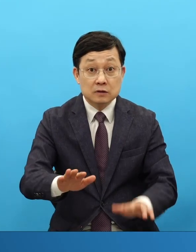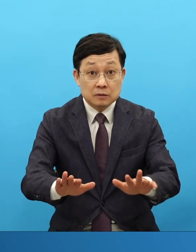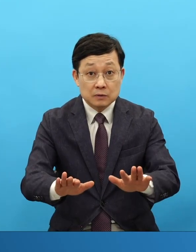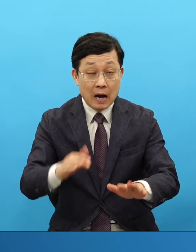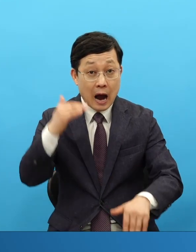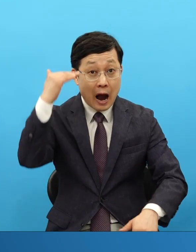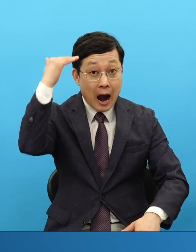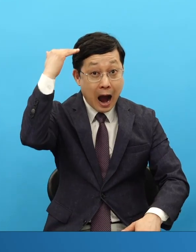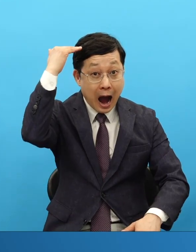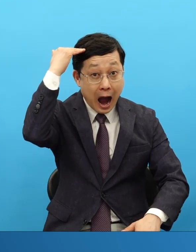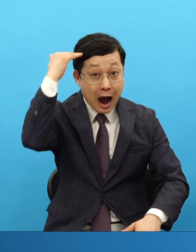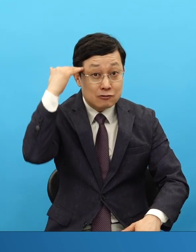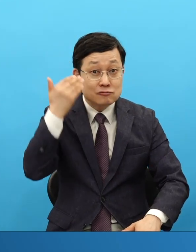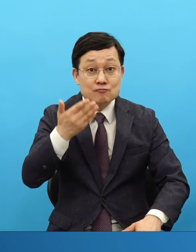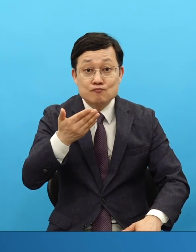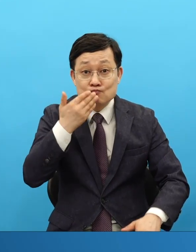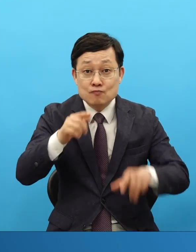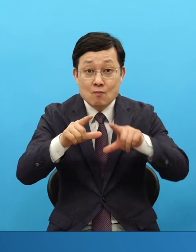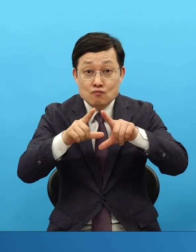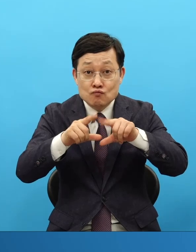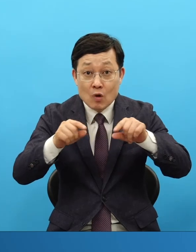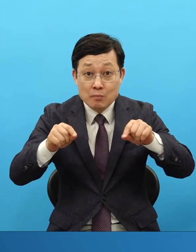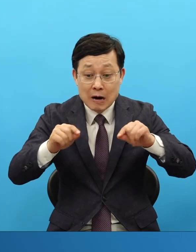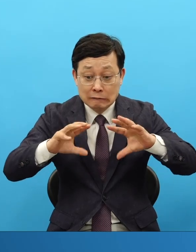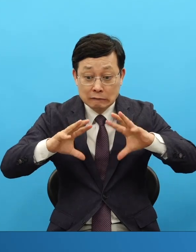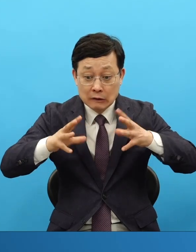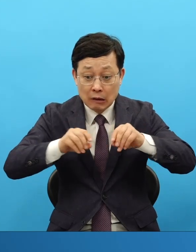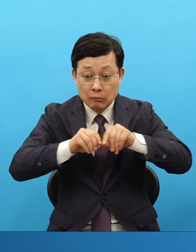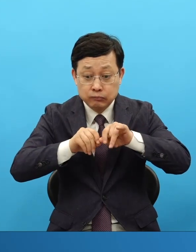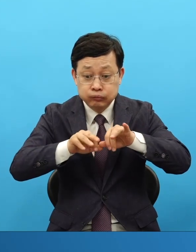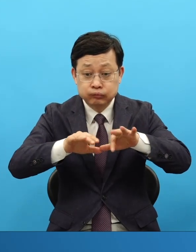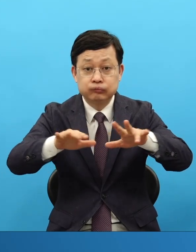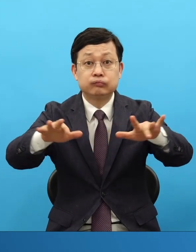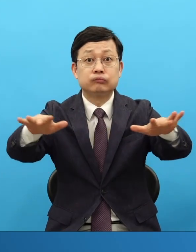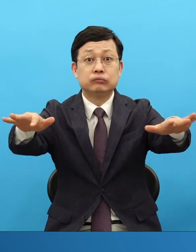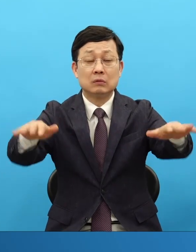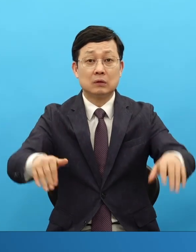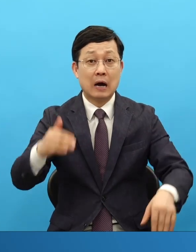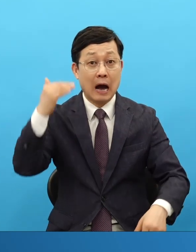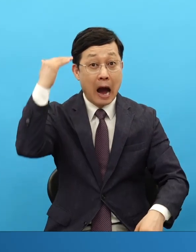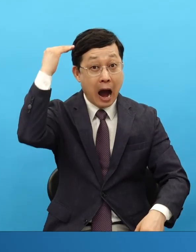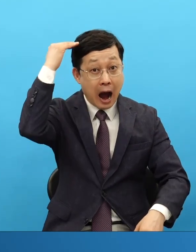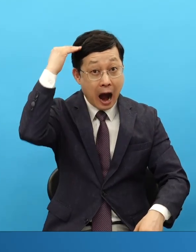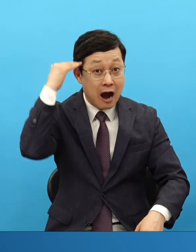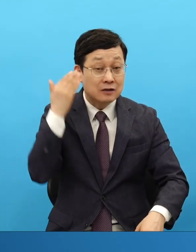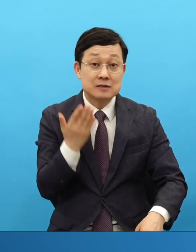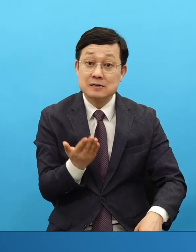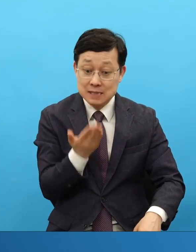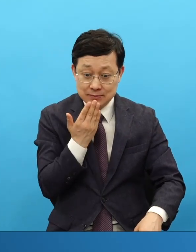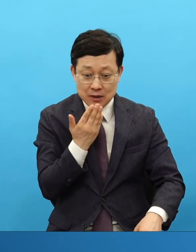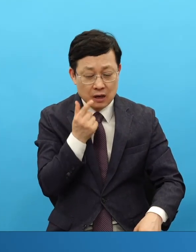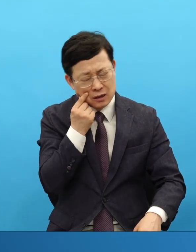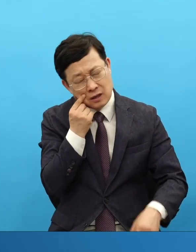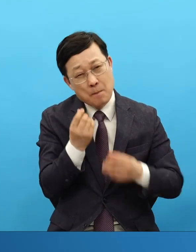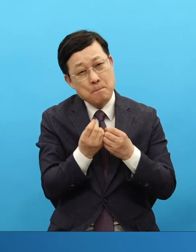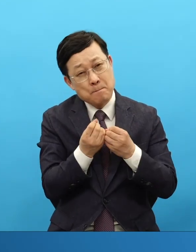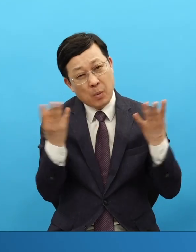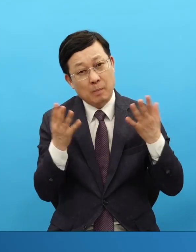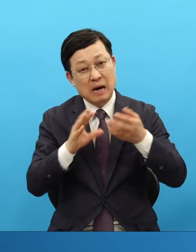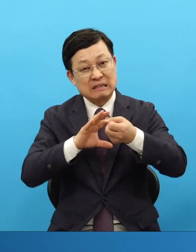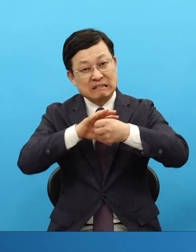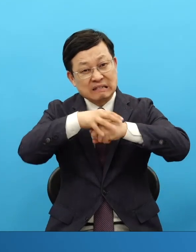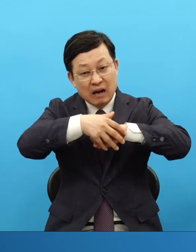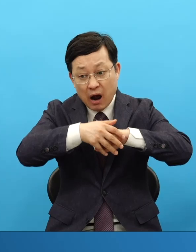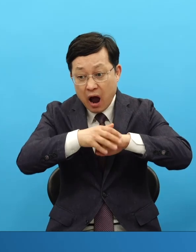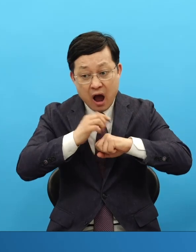God is doing the work where Korean food is becoming so globalized. 냄새도 맡기 힘든 건데 막 이게 막 지금 세계화되고 있어요. It's difficult to even smell